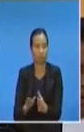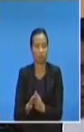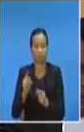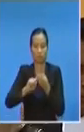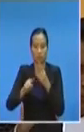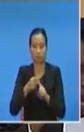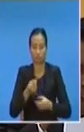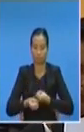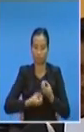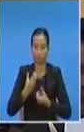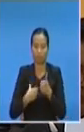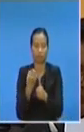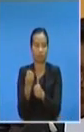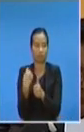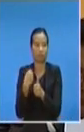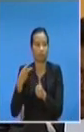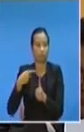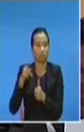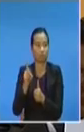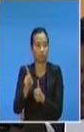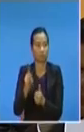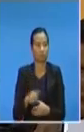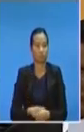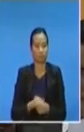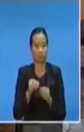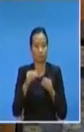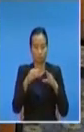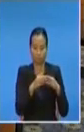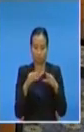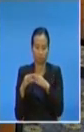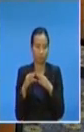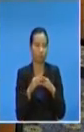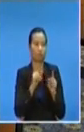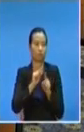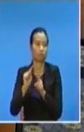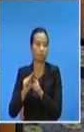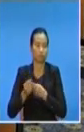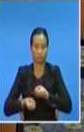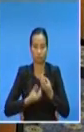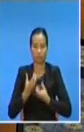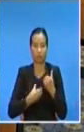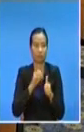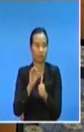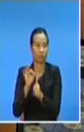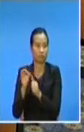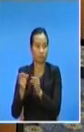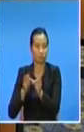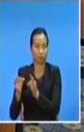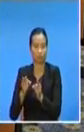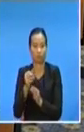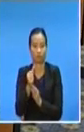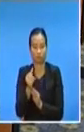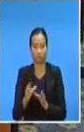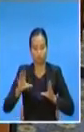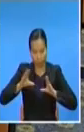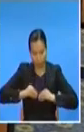ชิกเนี่ยก็จะเป็นประโยชน์นะครับเพราะว่าหลายหลากมุมมองนะครับเราก็พร้อมที่จะน้อมรับเอามาพิจารณ